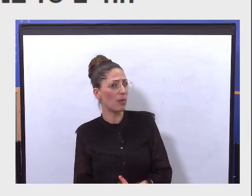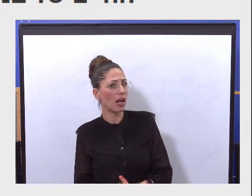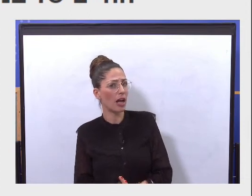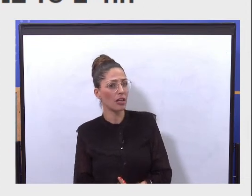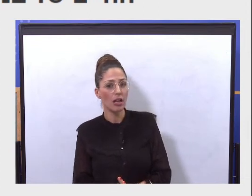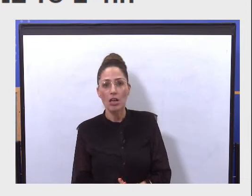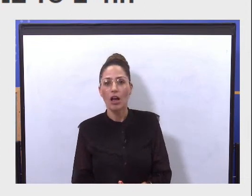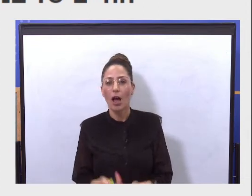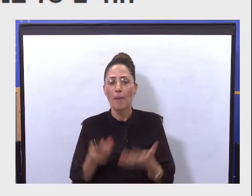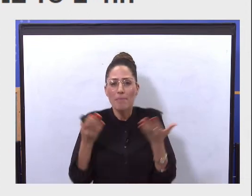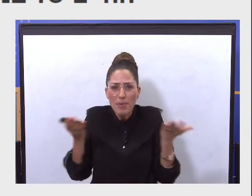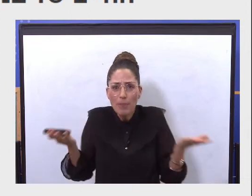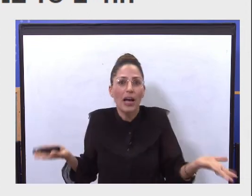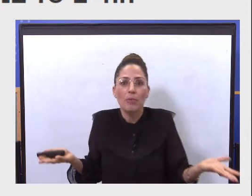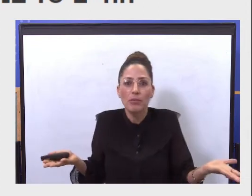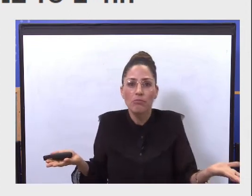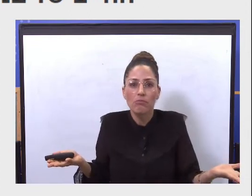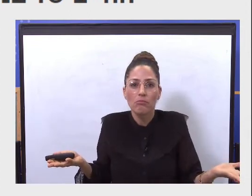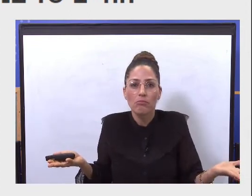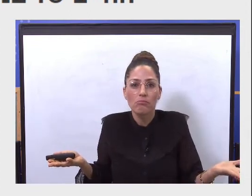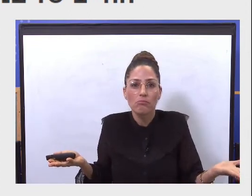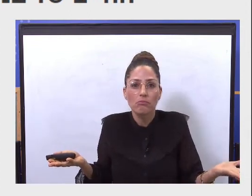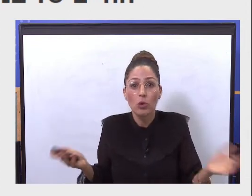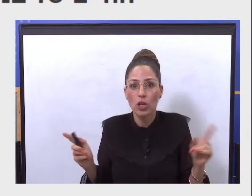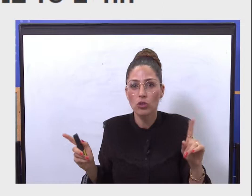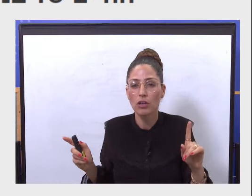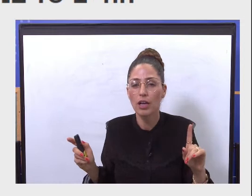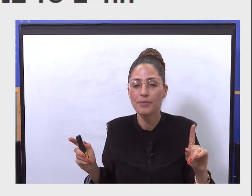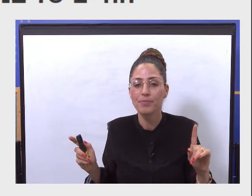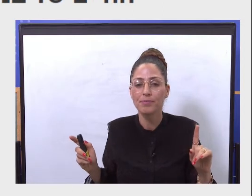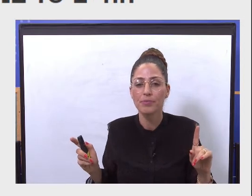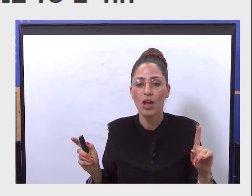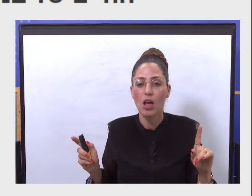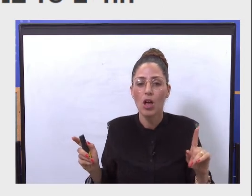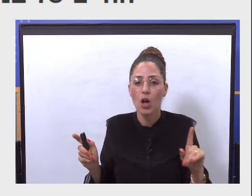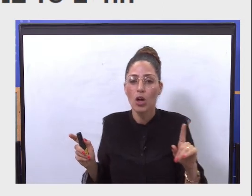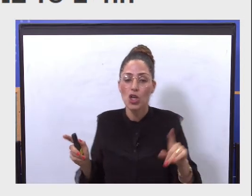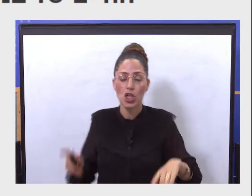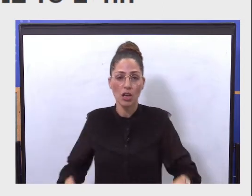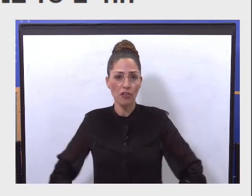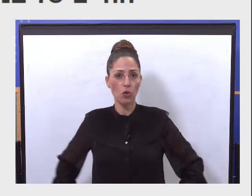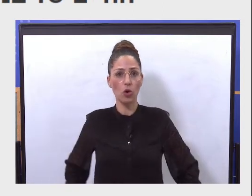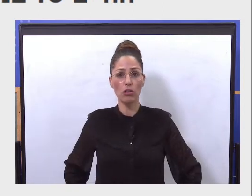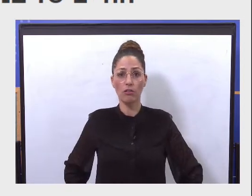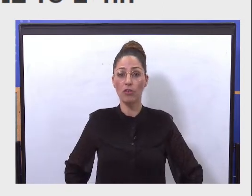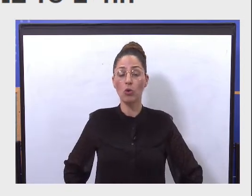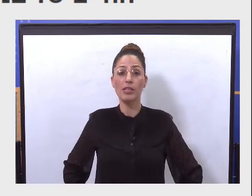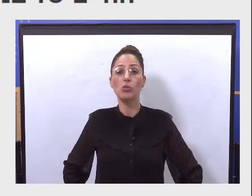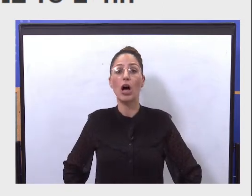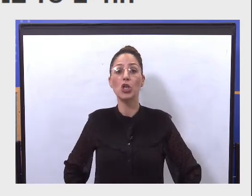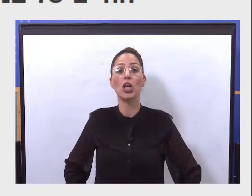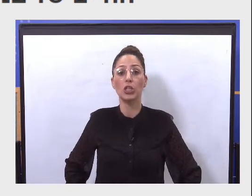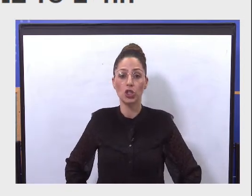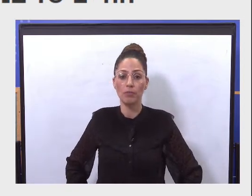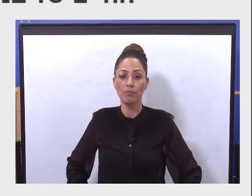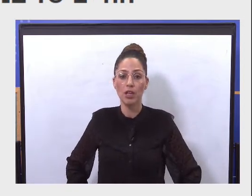אתה מדבר אליי? מי מדבר למי? בואו נחשוב רגע. שני פיגורות, פיגורה זה